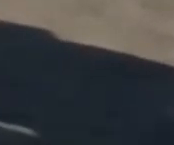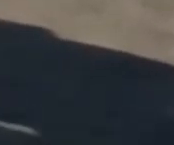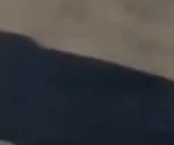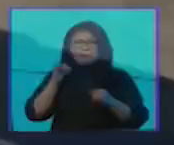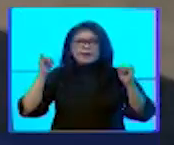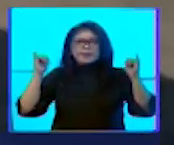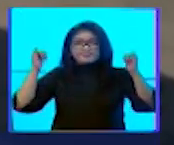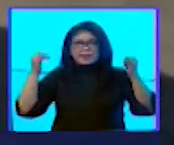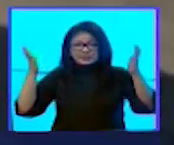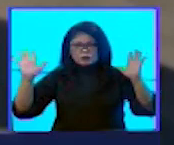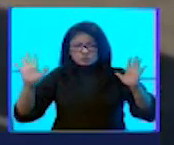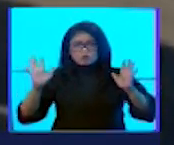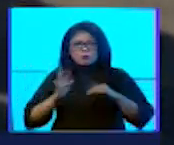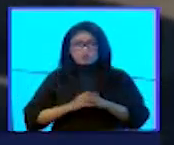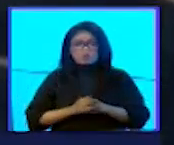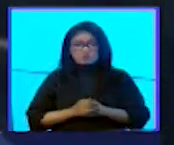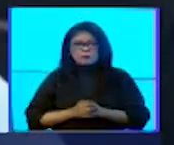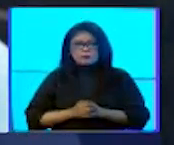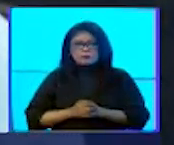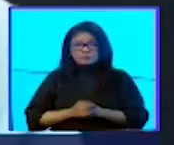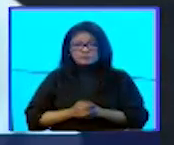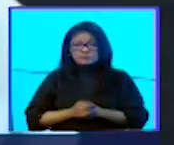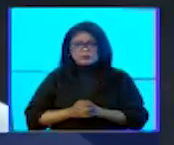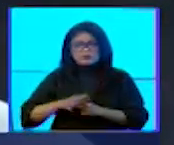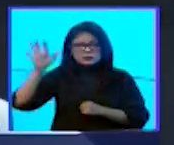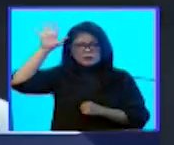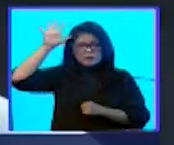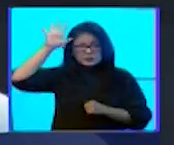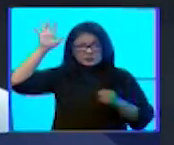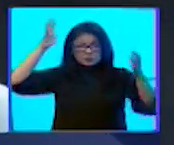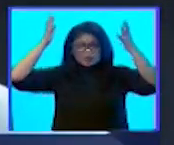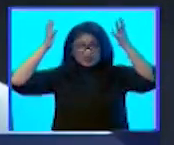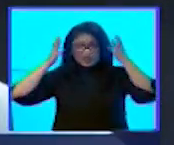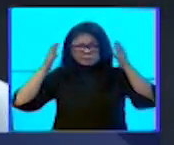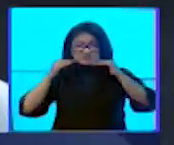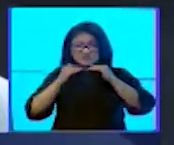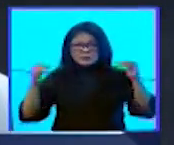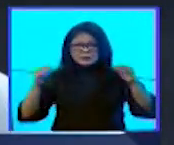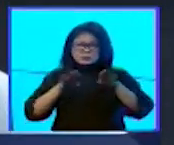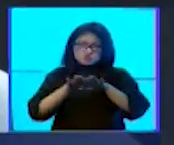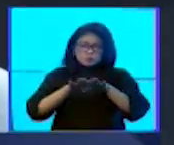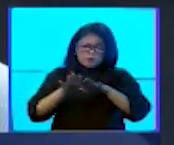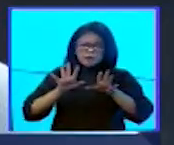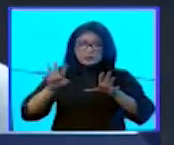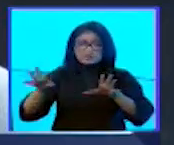belaka. Dirinya juga tidak mengetahui jika memakai helm tidak sesuai standar, termasuk pelanggaran undang-undang.